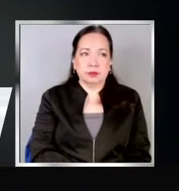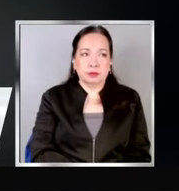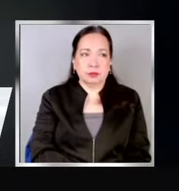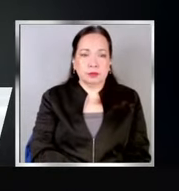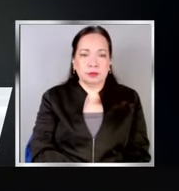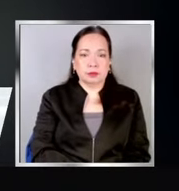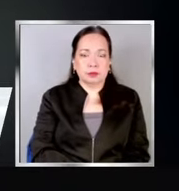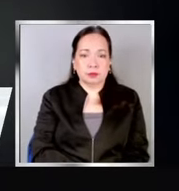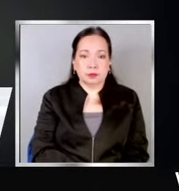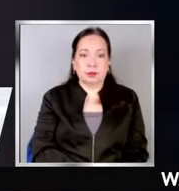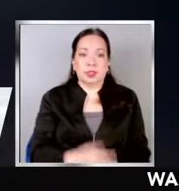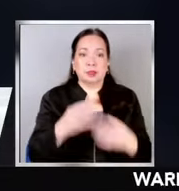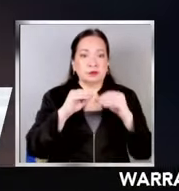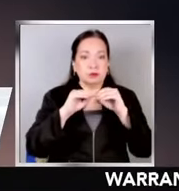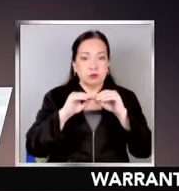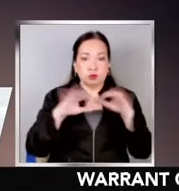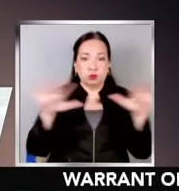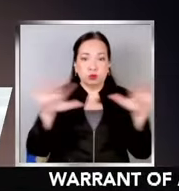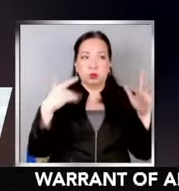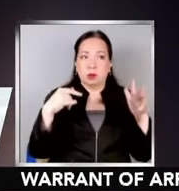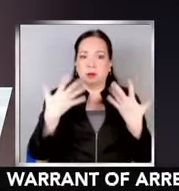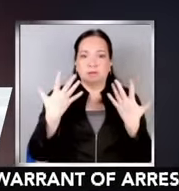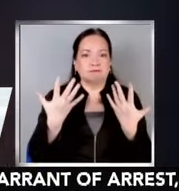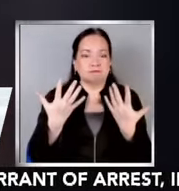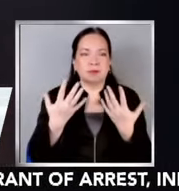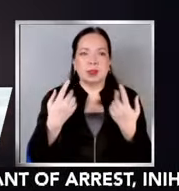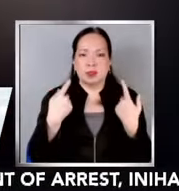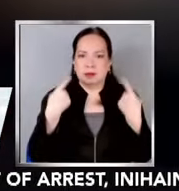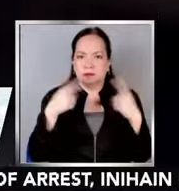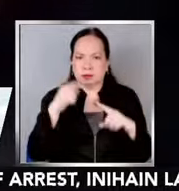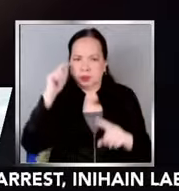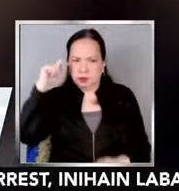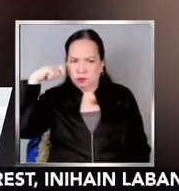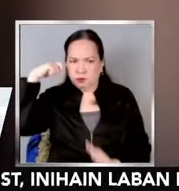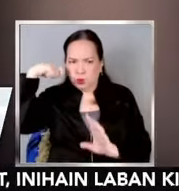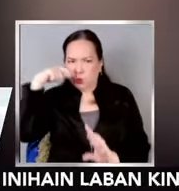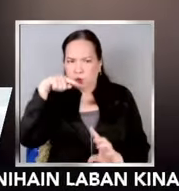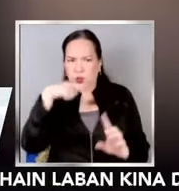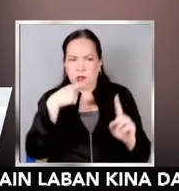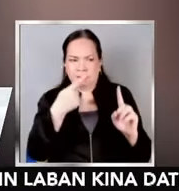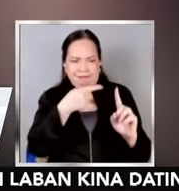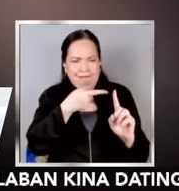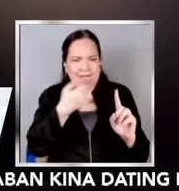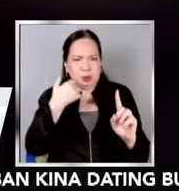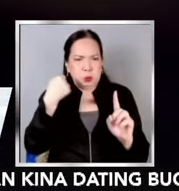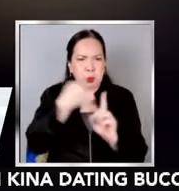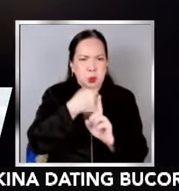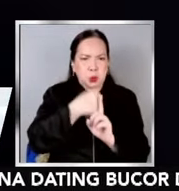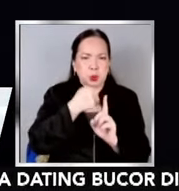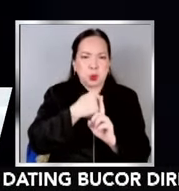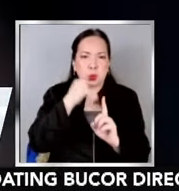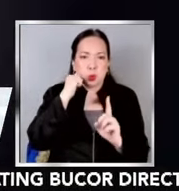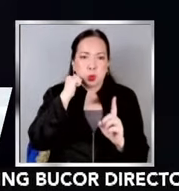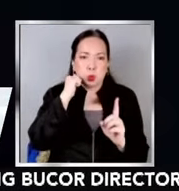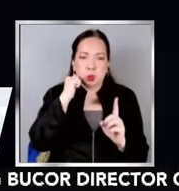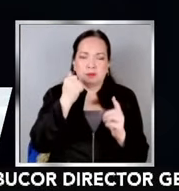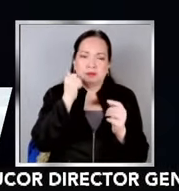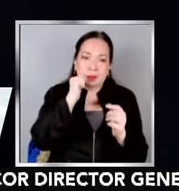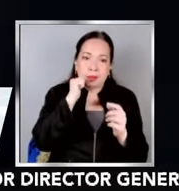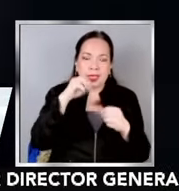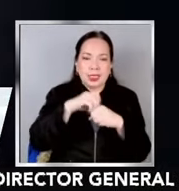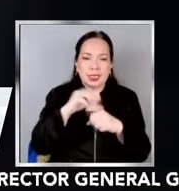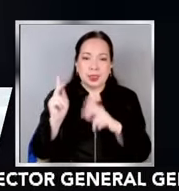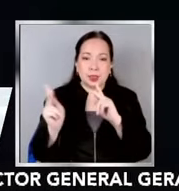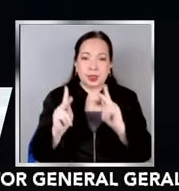Viral ngayon sa social media ang videong ito ng lalaking binubugbog ang isang babae sa Kidapawan City, Cotabato. Sa